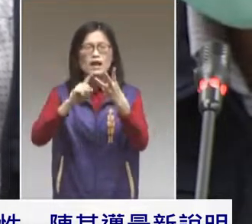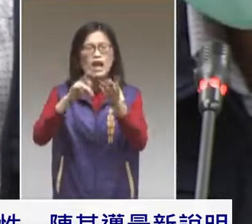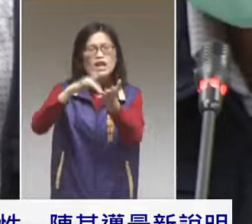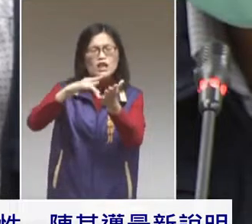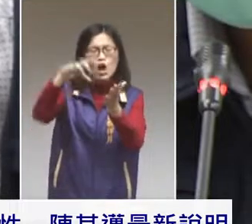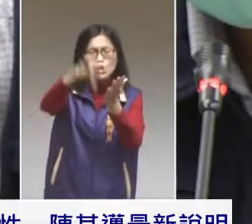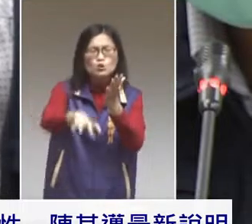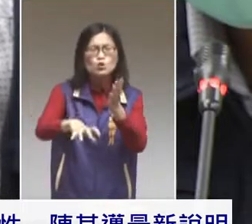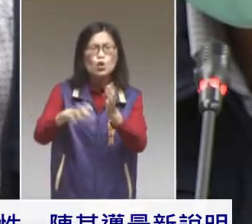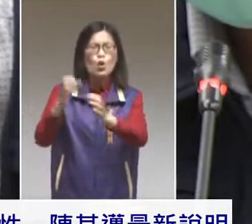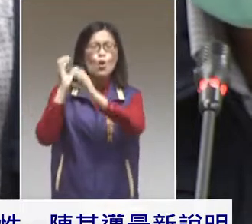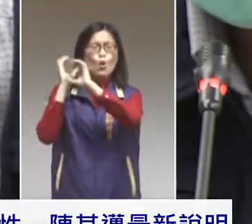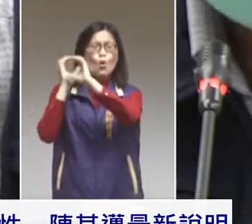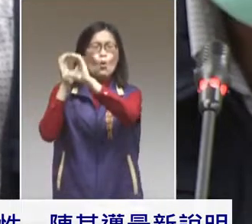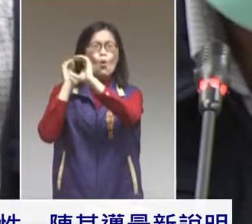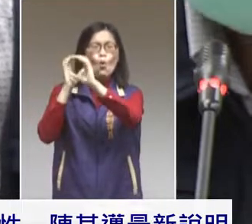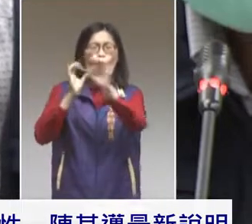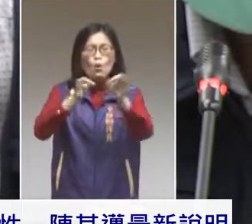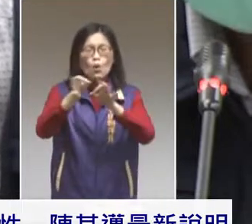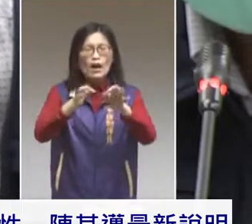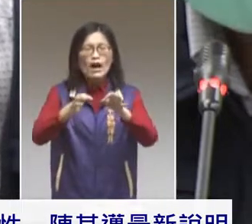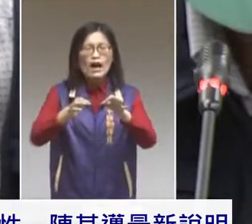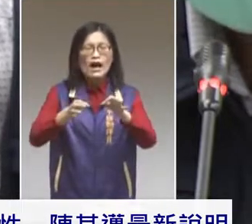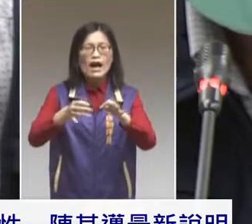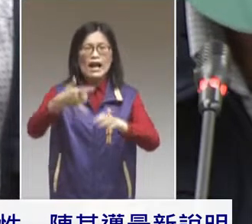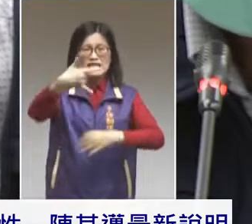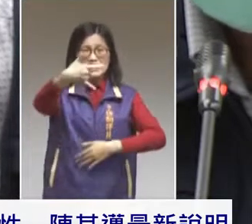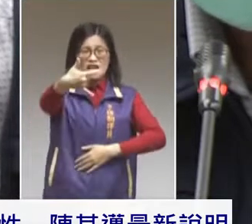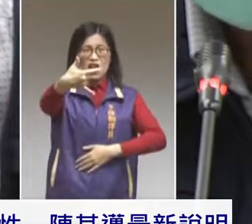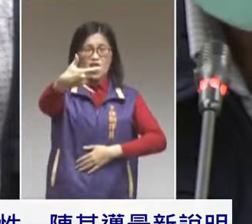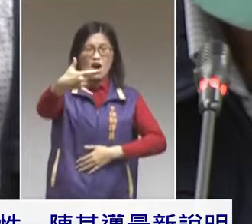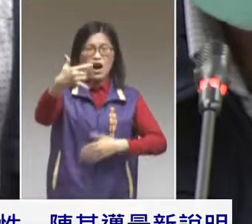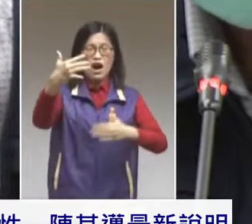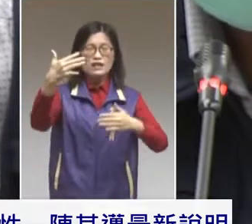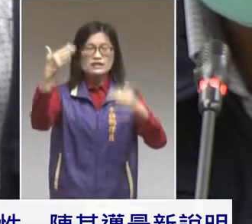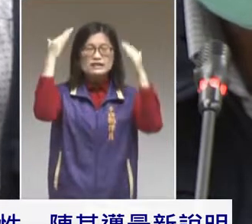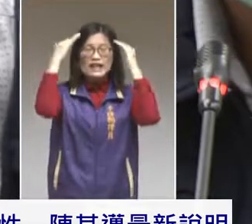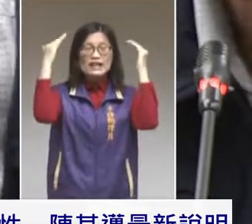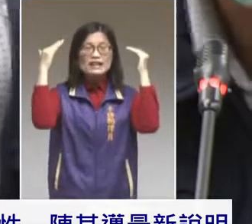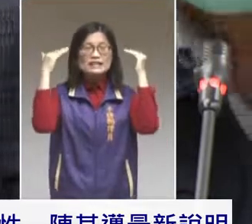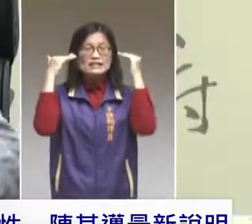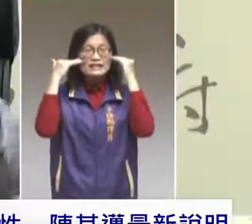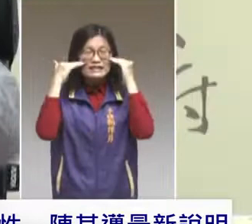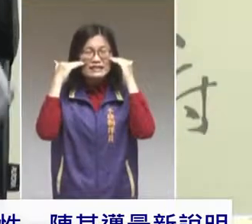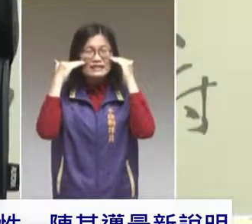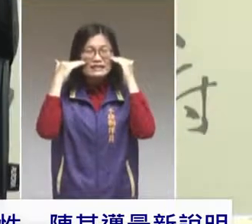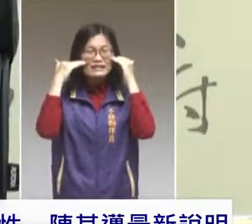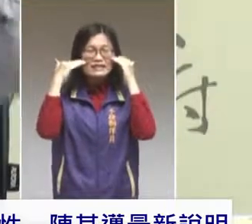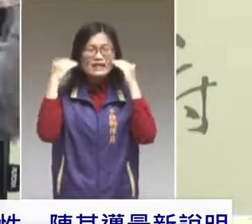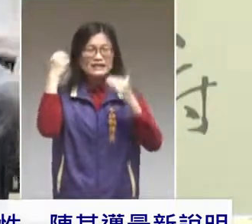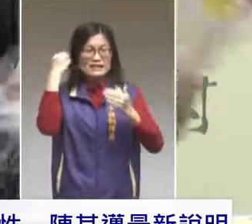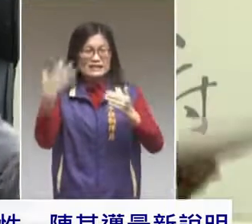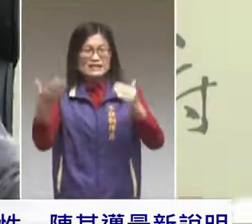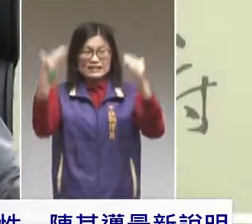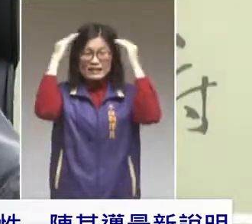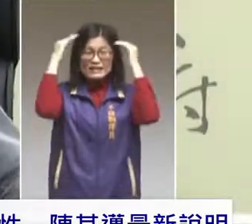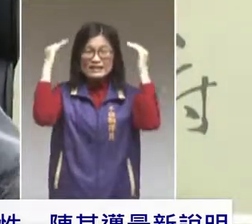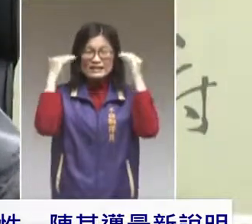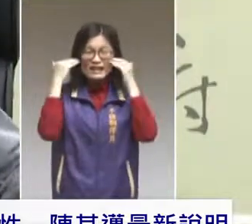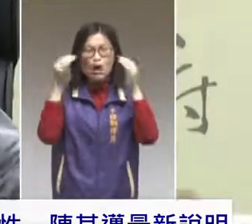及药局，还有这个饮料店，还有这个家乐福的这个男